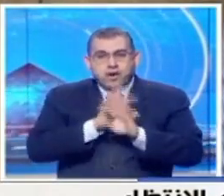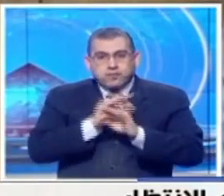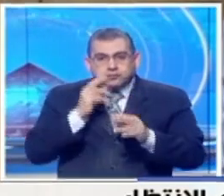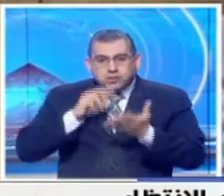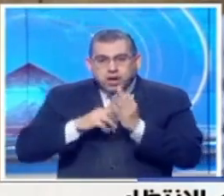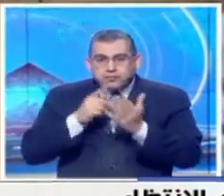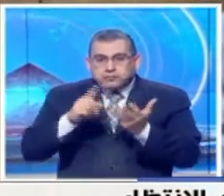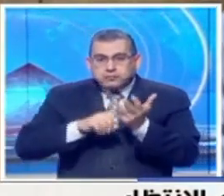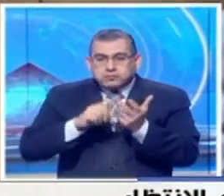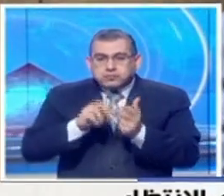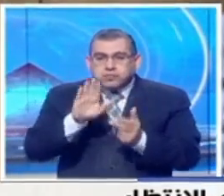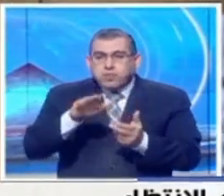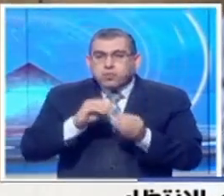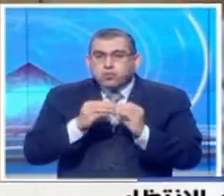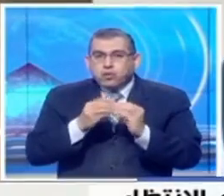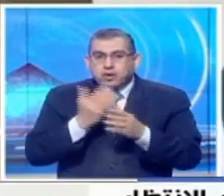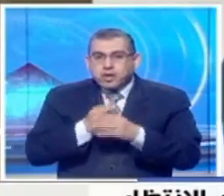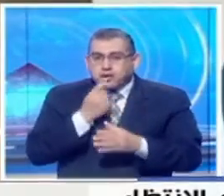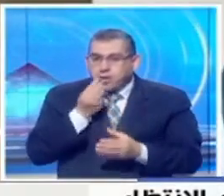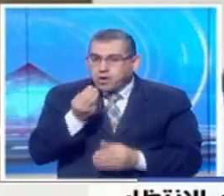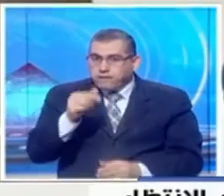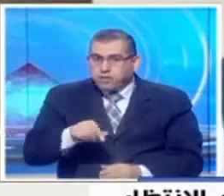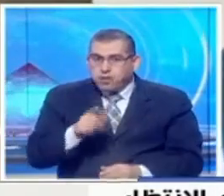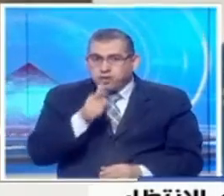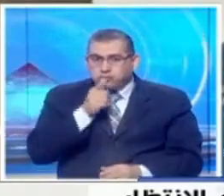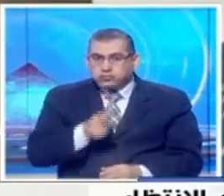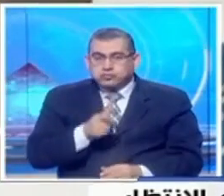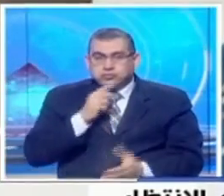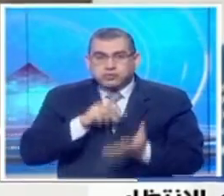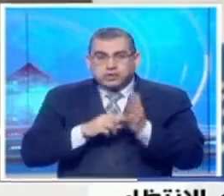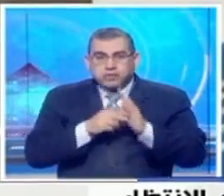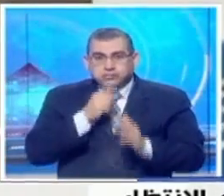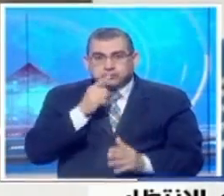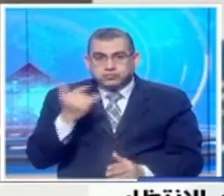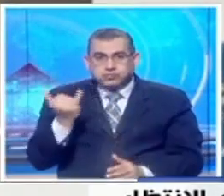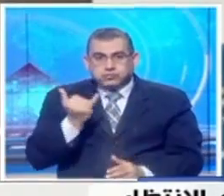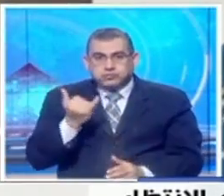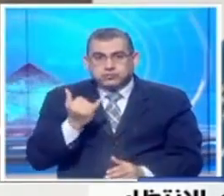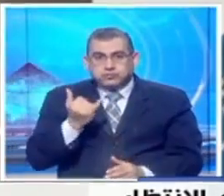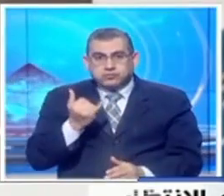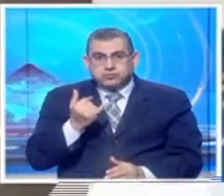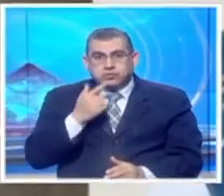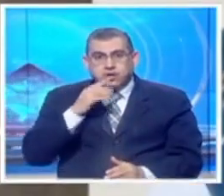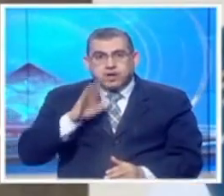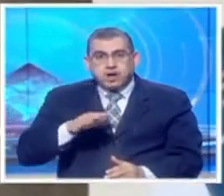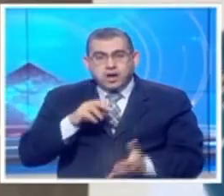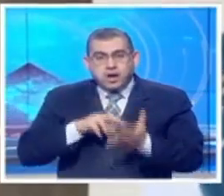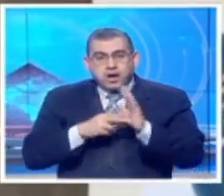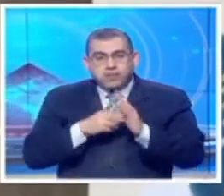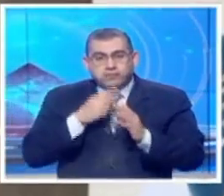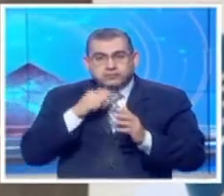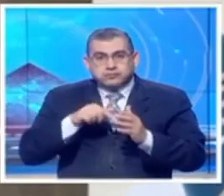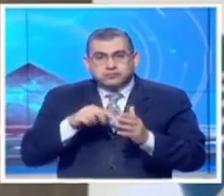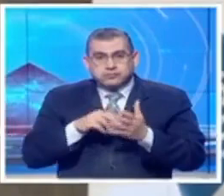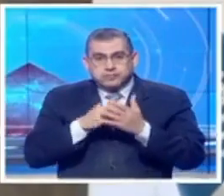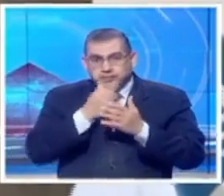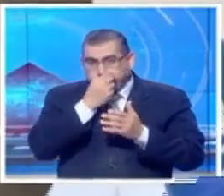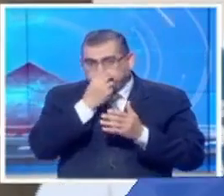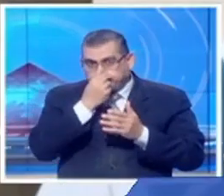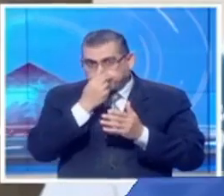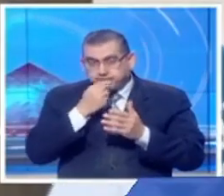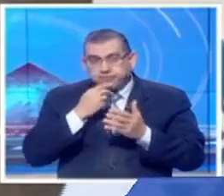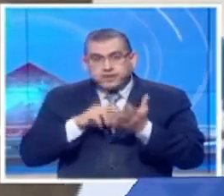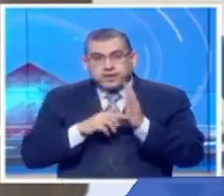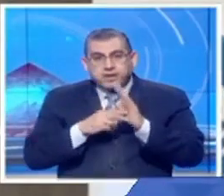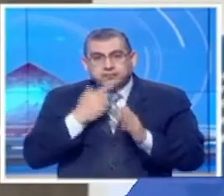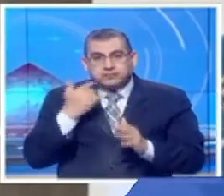على كذا كان العلاج جايب نتيجه معاه ولا لا. تقريبا كل ادويه الام اس موجوده عندنا، مفيش دواء مش موجود عندنا. بنقدر نحجز العيان ياخد العلاج بتاعه سواء